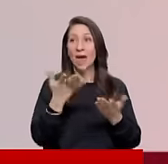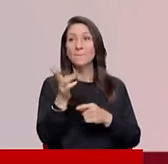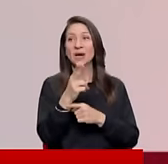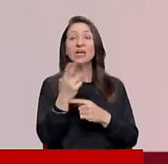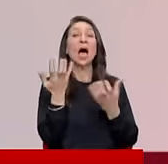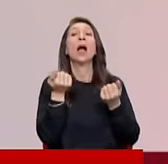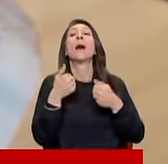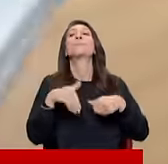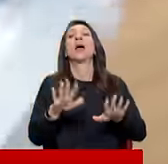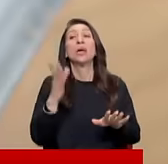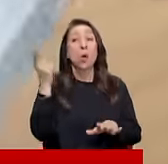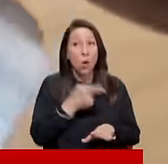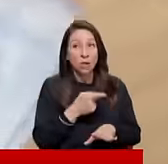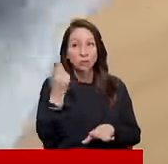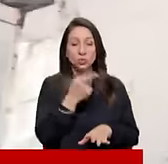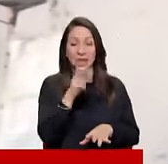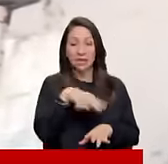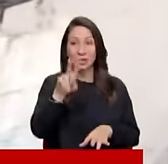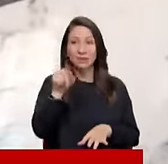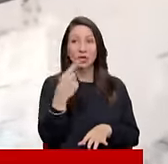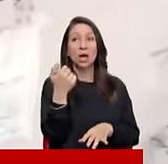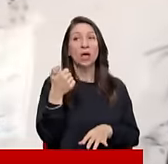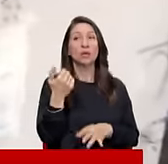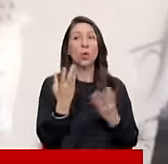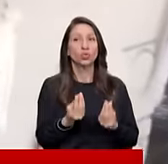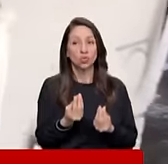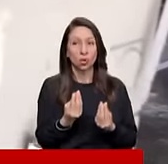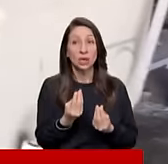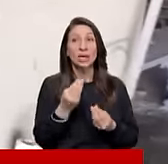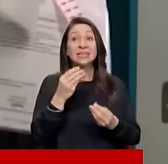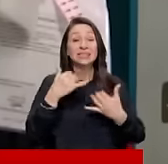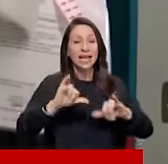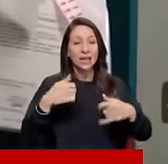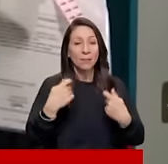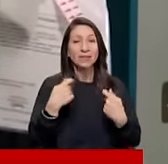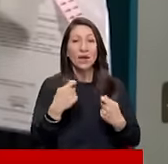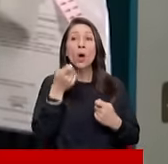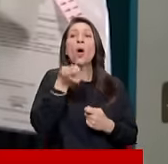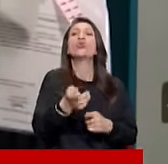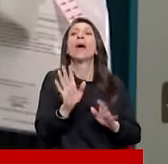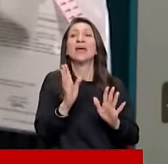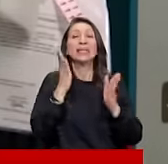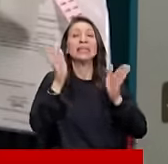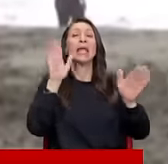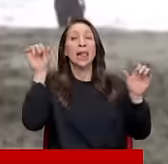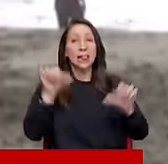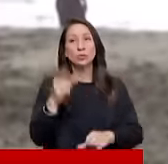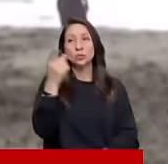balık bulunduramayanların oranı %27,6'ya çıktı. Tatil masraflarını karşılayamayanların oranı